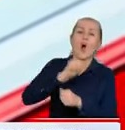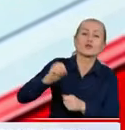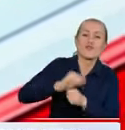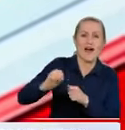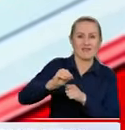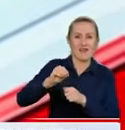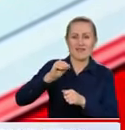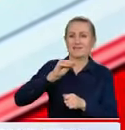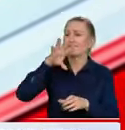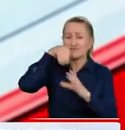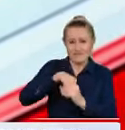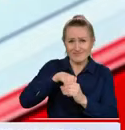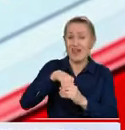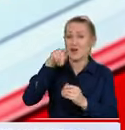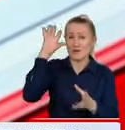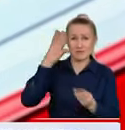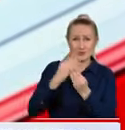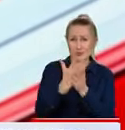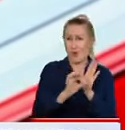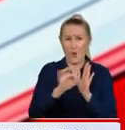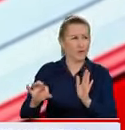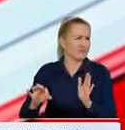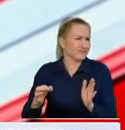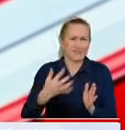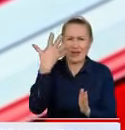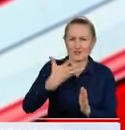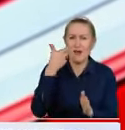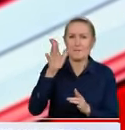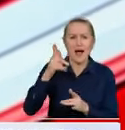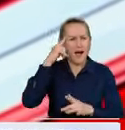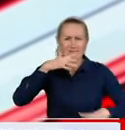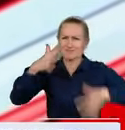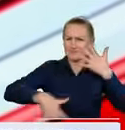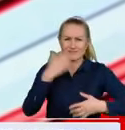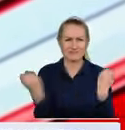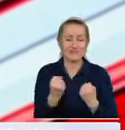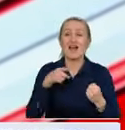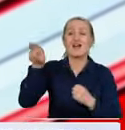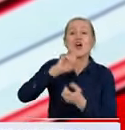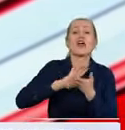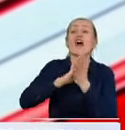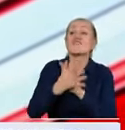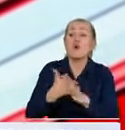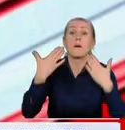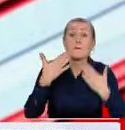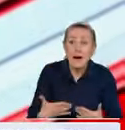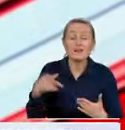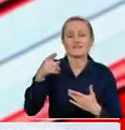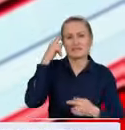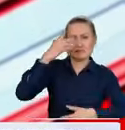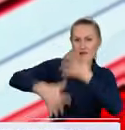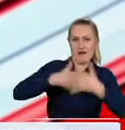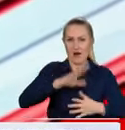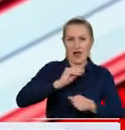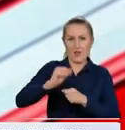edukację, która od 5 lat jest w chaosie. Tak zwana reforma wprowadziła chaos w oświacie. Rok temu protestowali